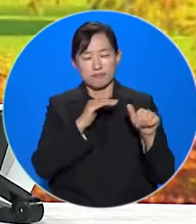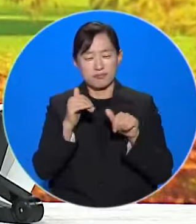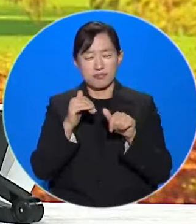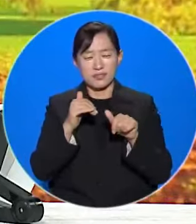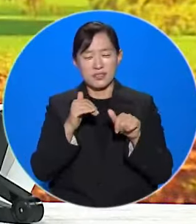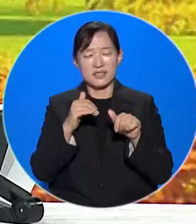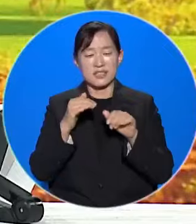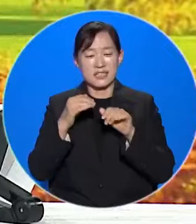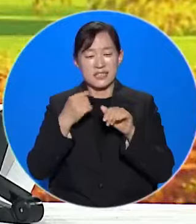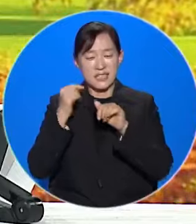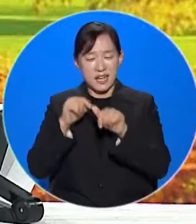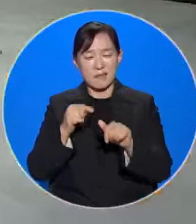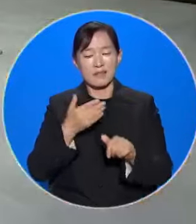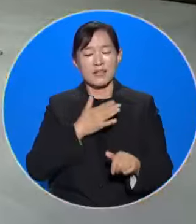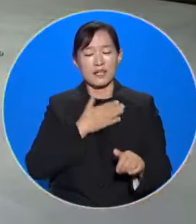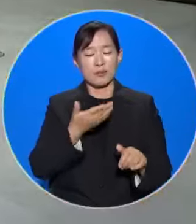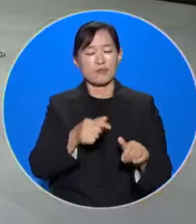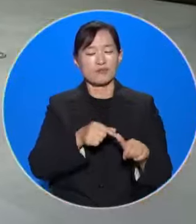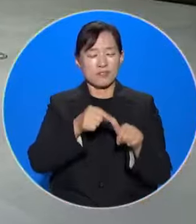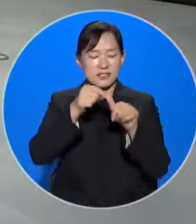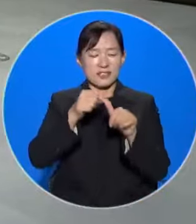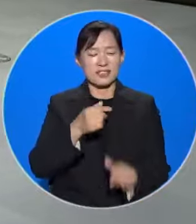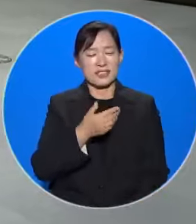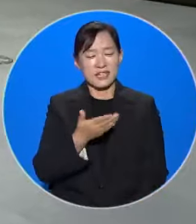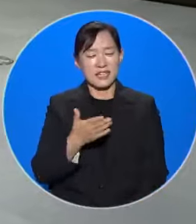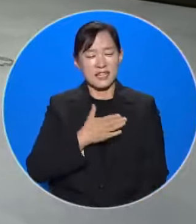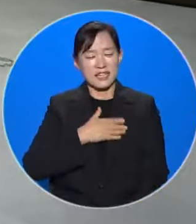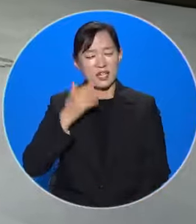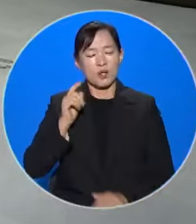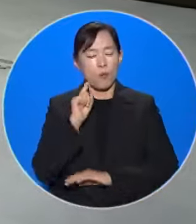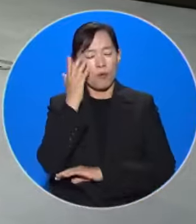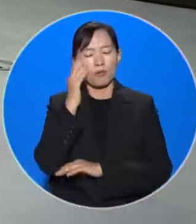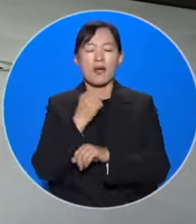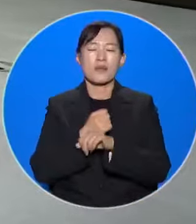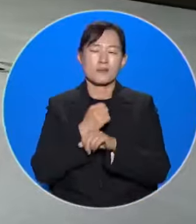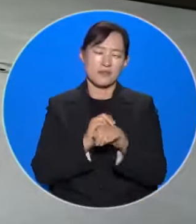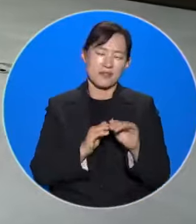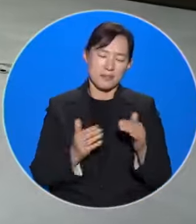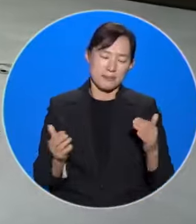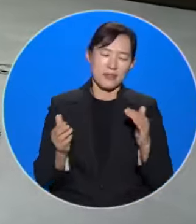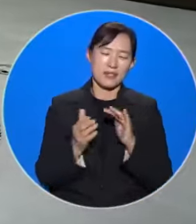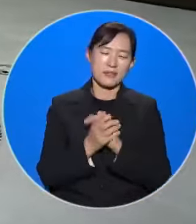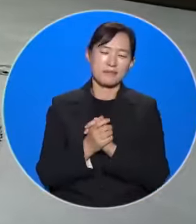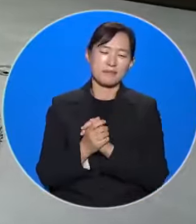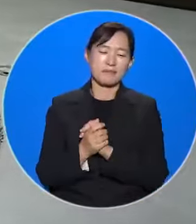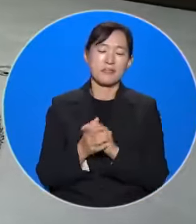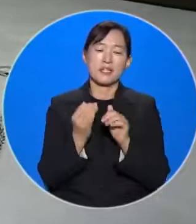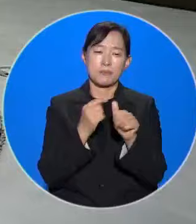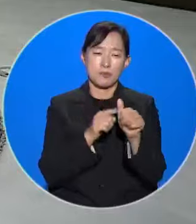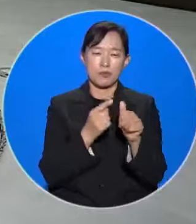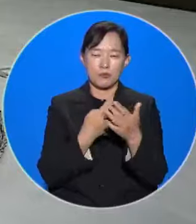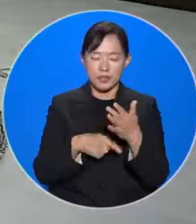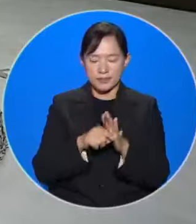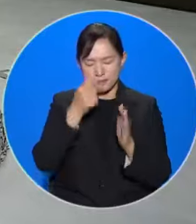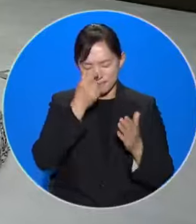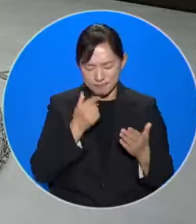내가 너를 건지리니 아. 네가 나를 영화롭게 하리로다. 아멘. 아멘. 우리 남편분이 위해서